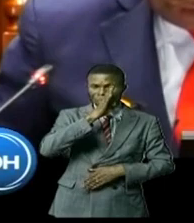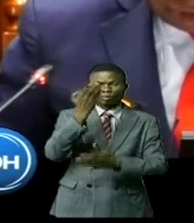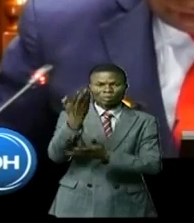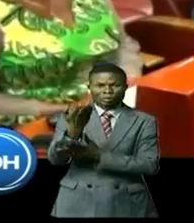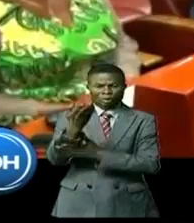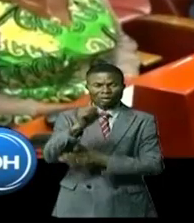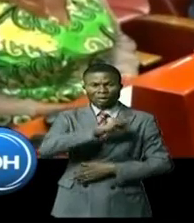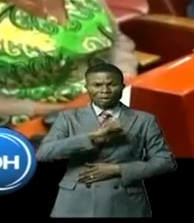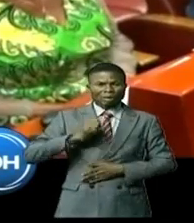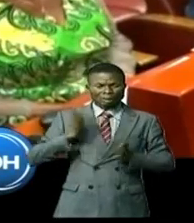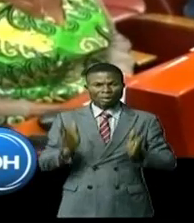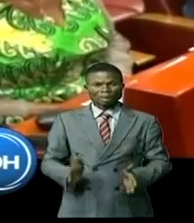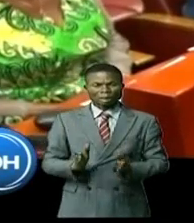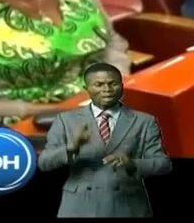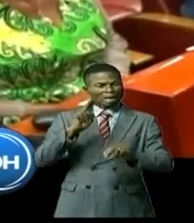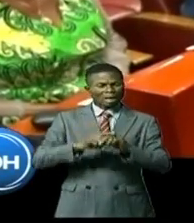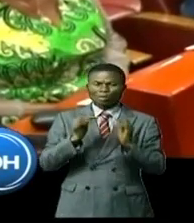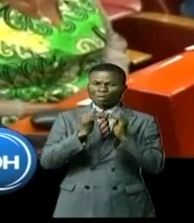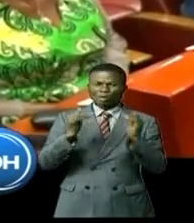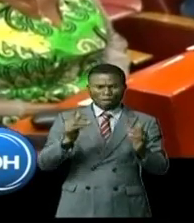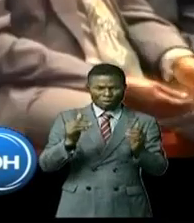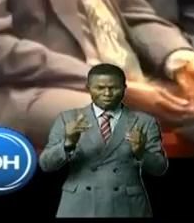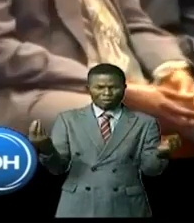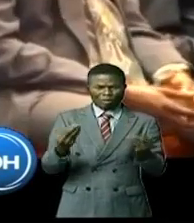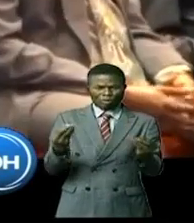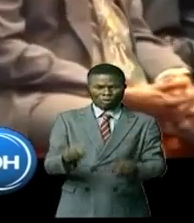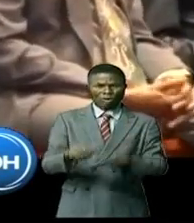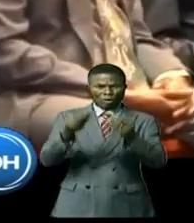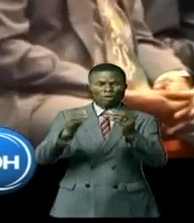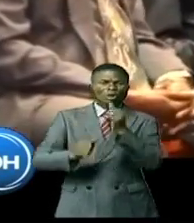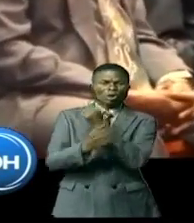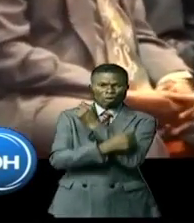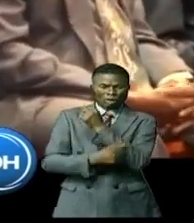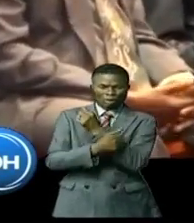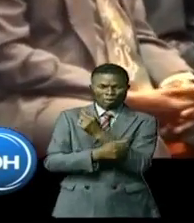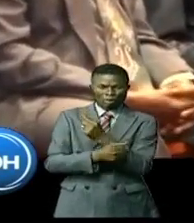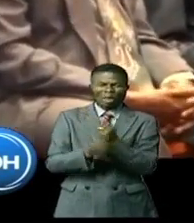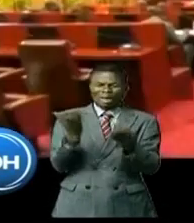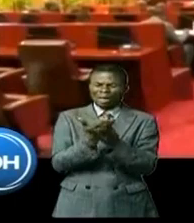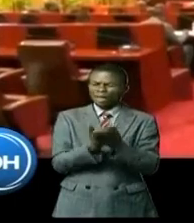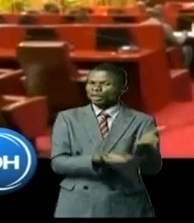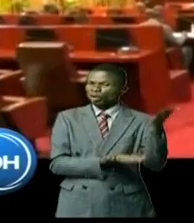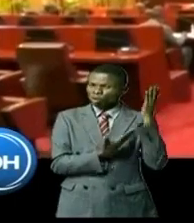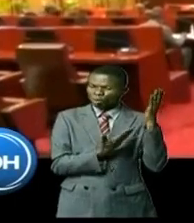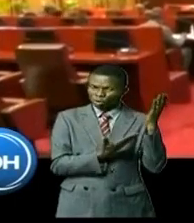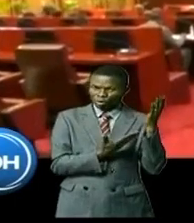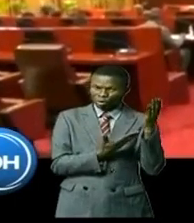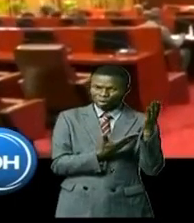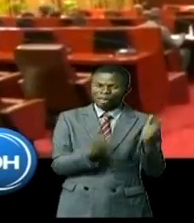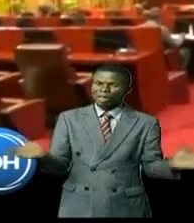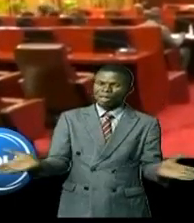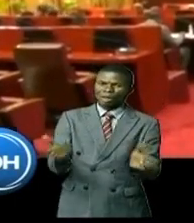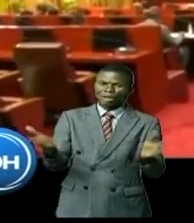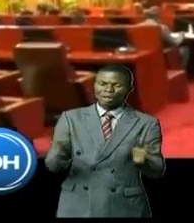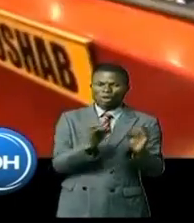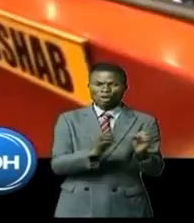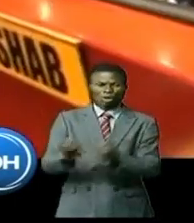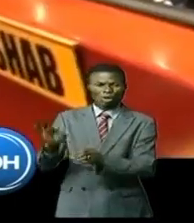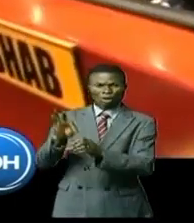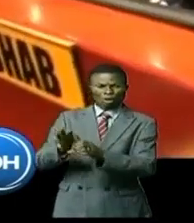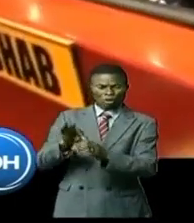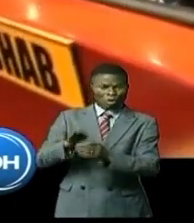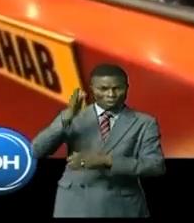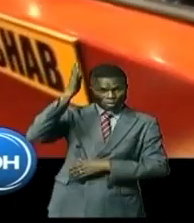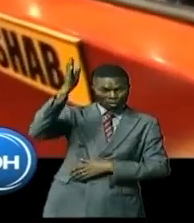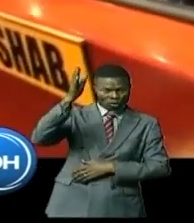les sénateurs à plus d'assiduité afin de doter le pays de cet instrument juridique devant encadrer l'organisation des